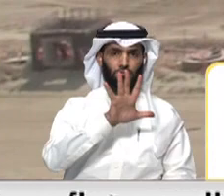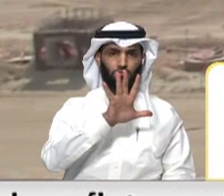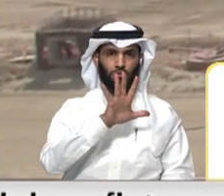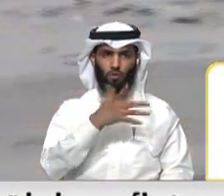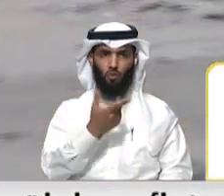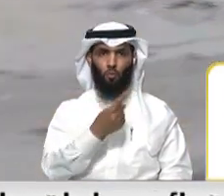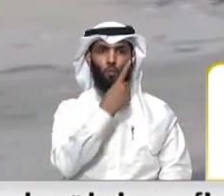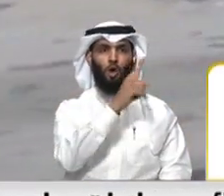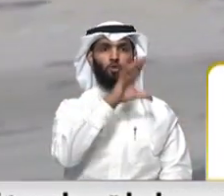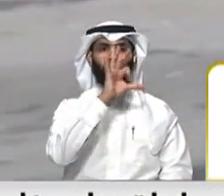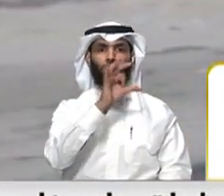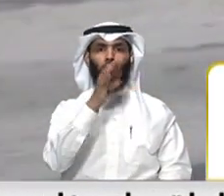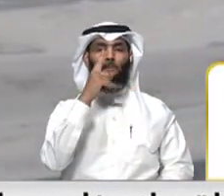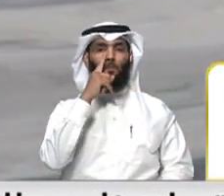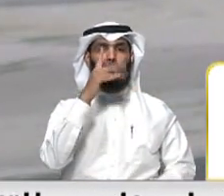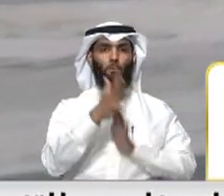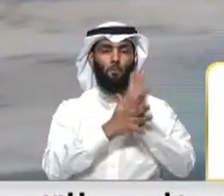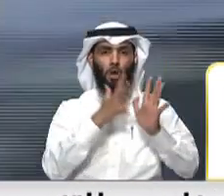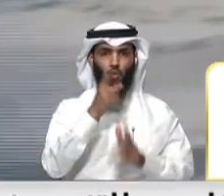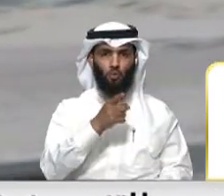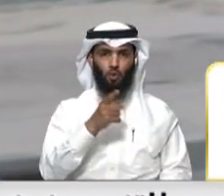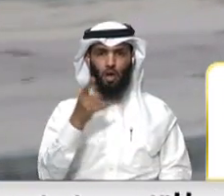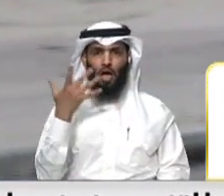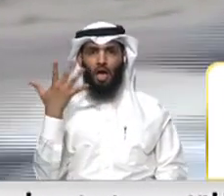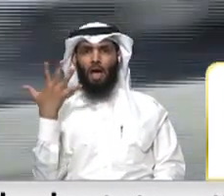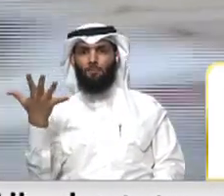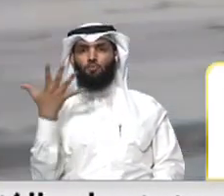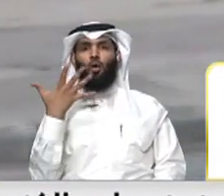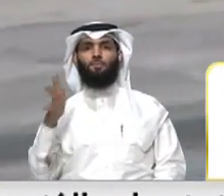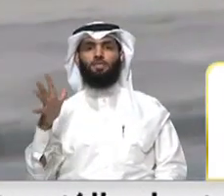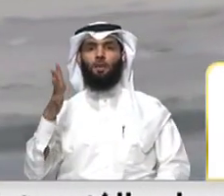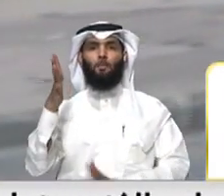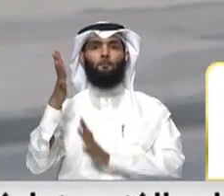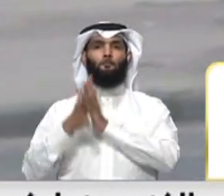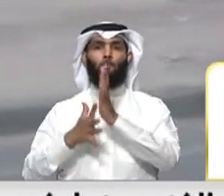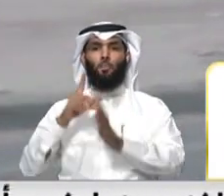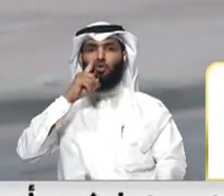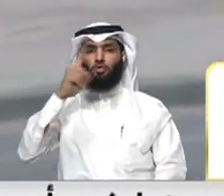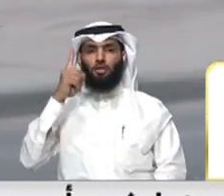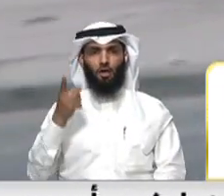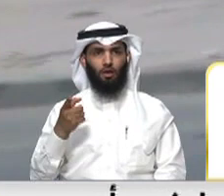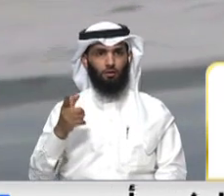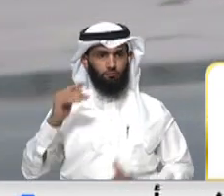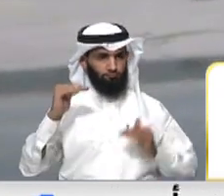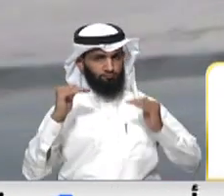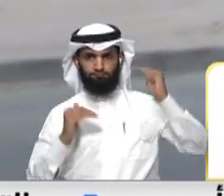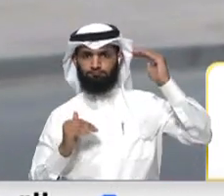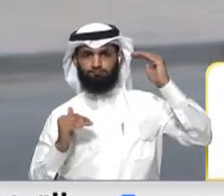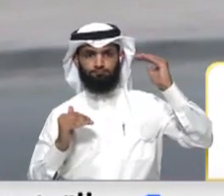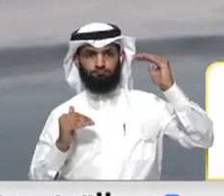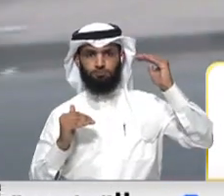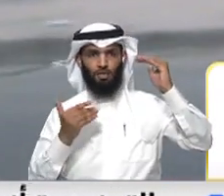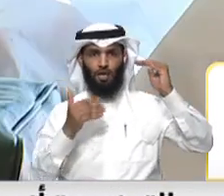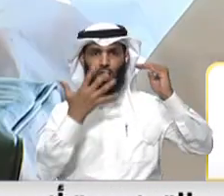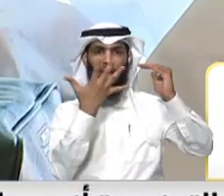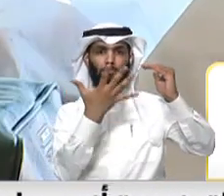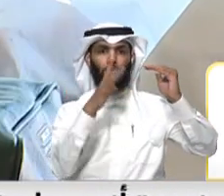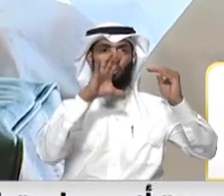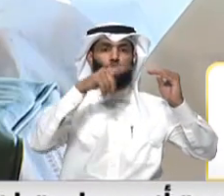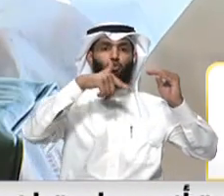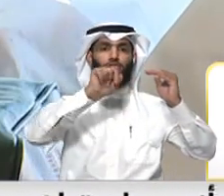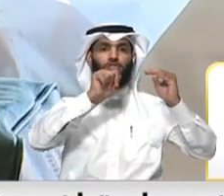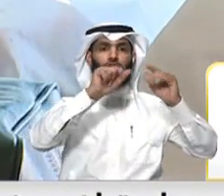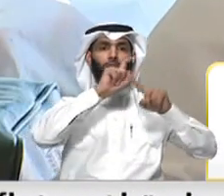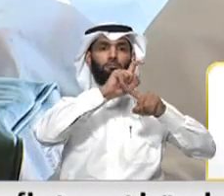قيمه التداولات بشهر 4 55 55 مليون دينار يعني عندك زياده 65% على